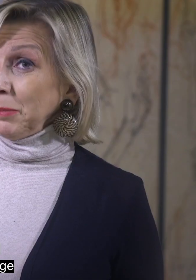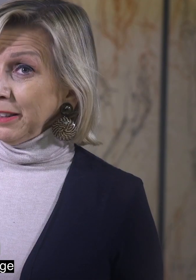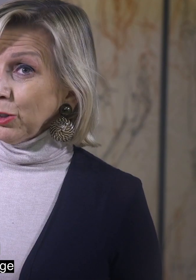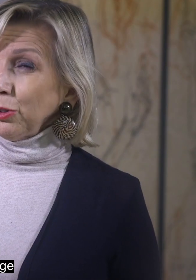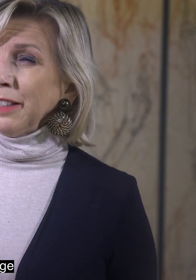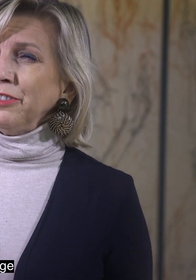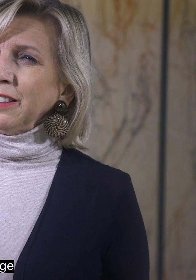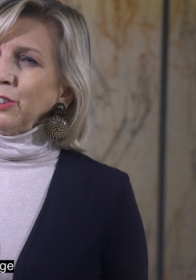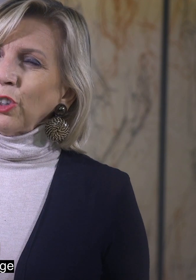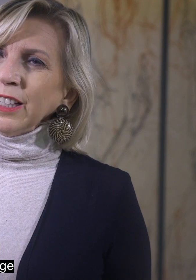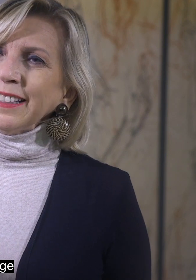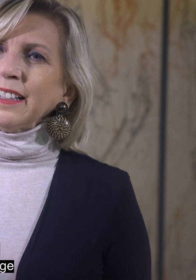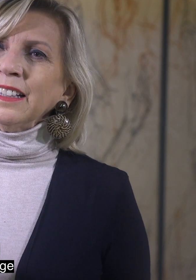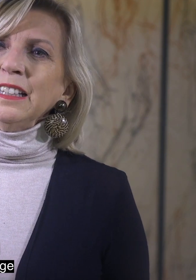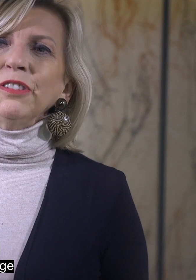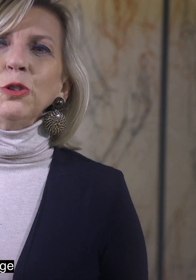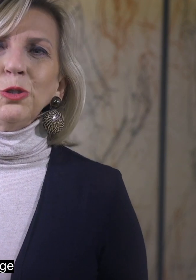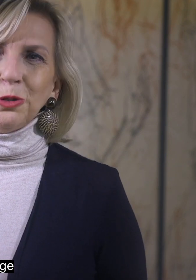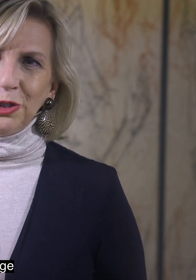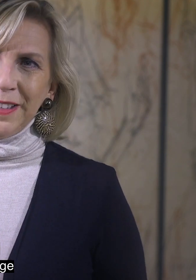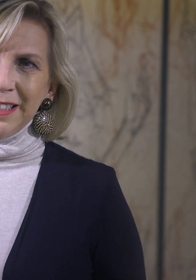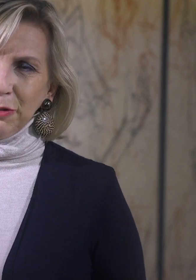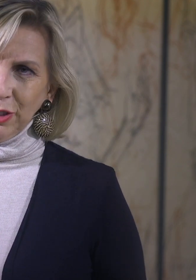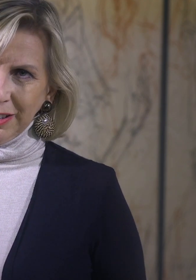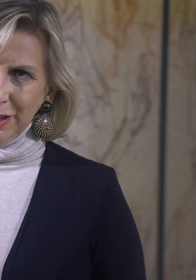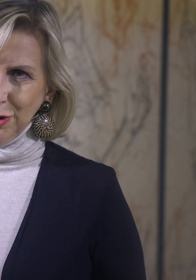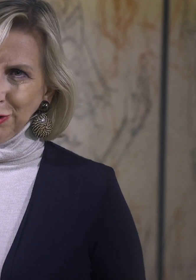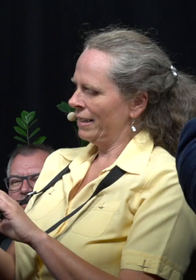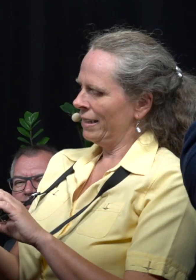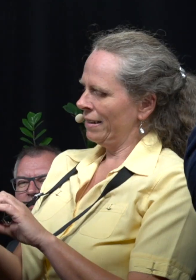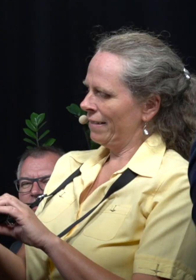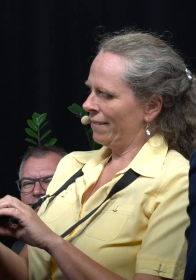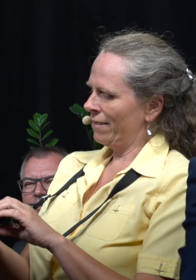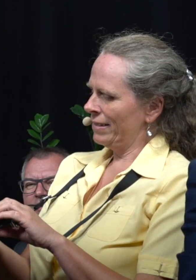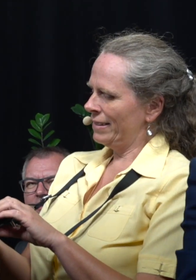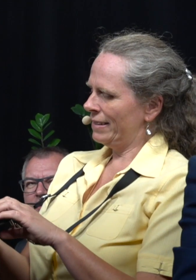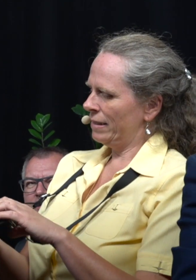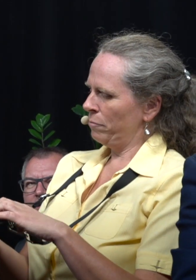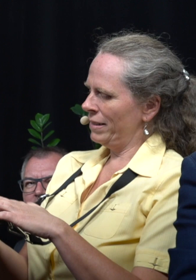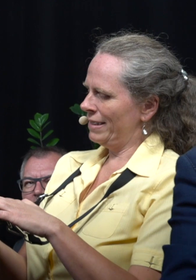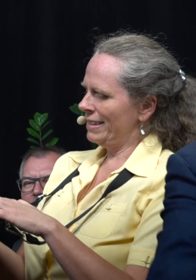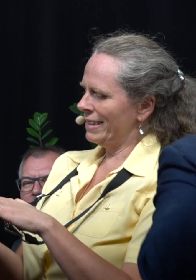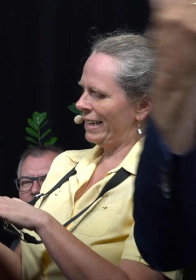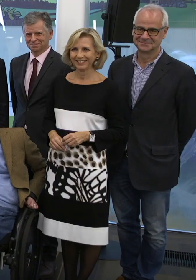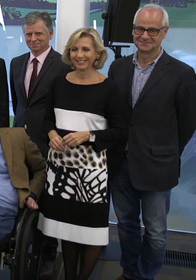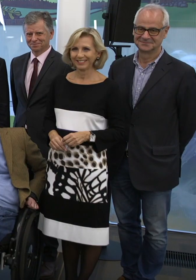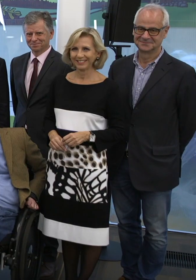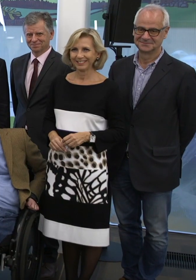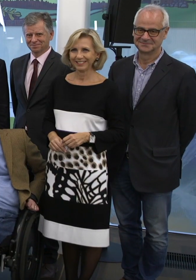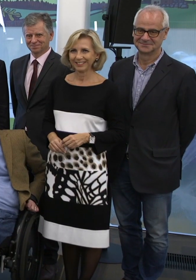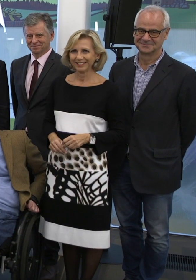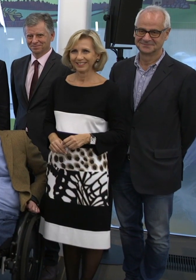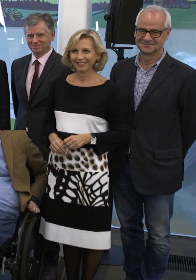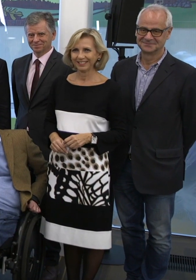Menschen mit Behinderungen finden neue kreative Lösungswege für ihre Herausforderungen. Und gerade das Potenzial